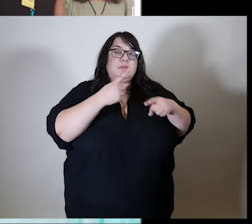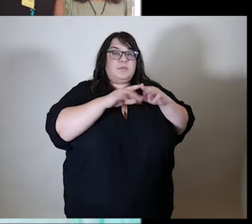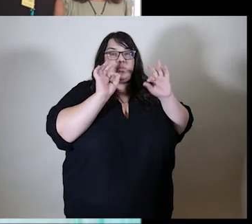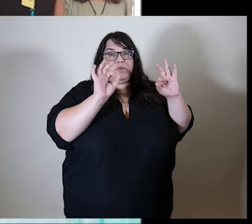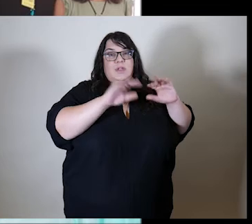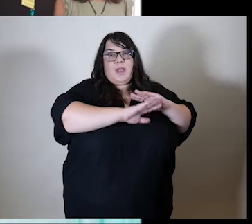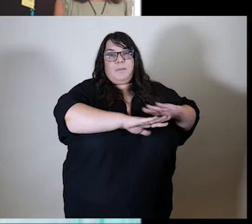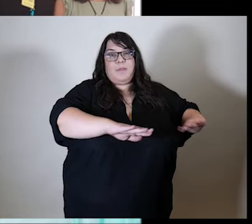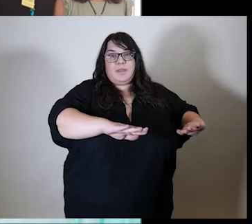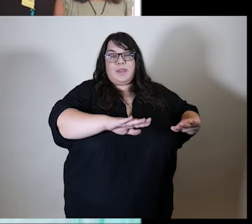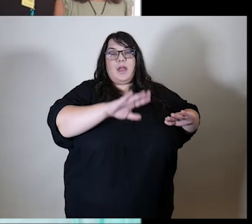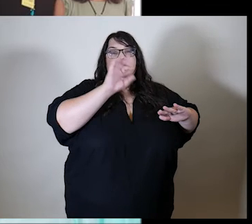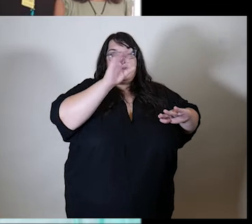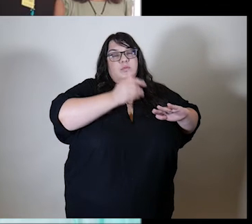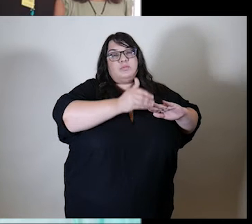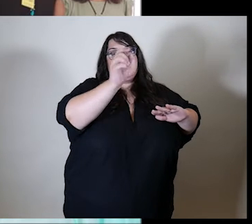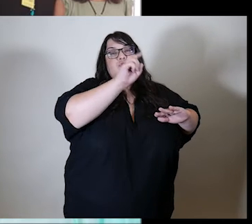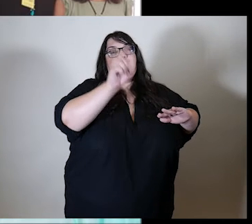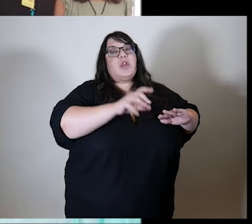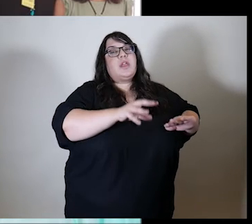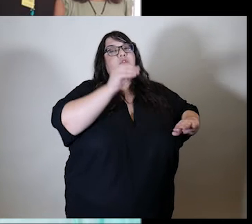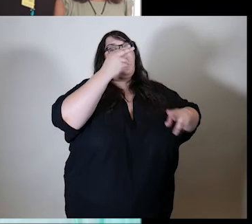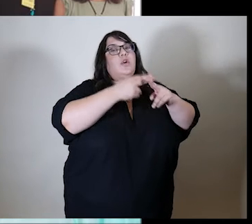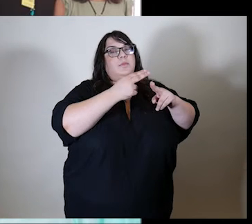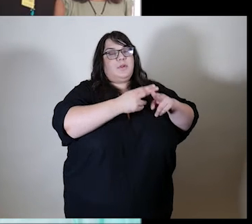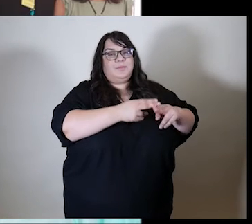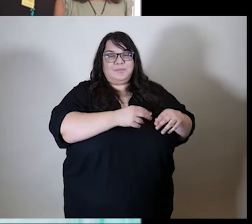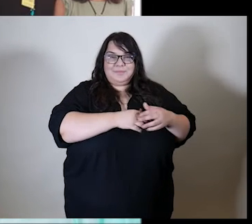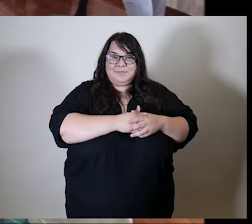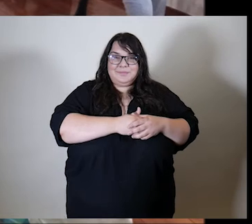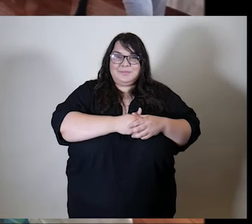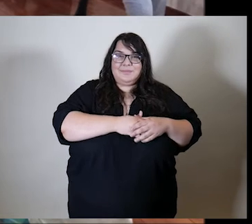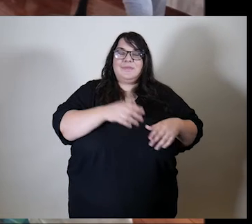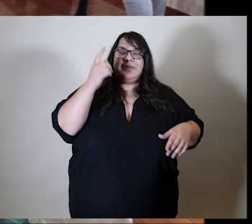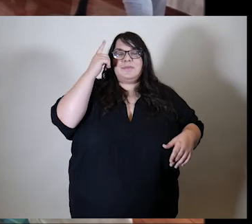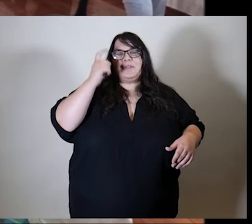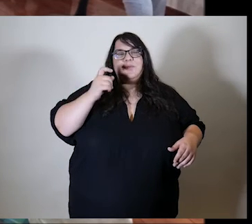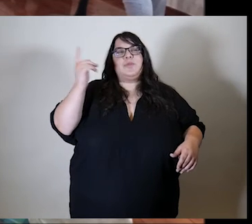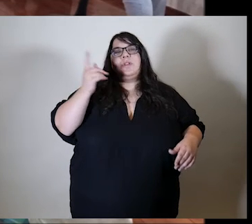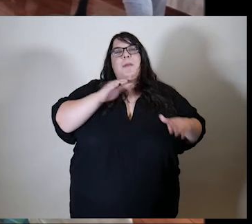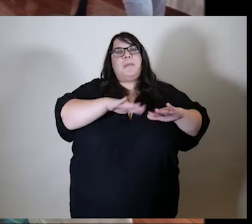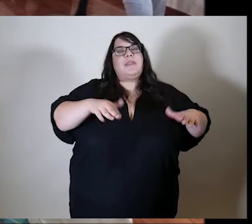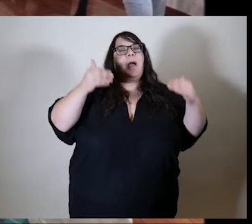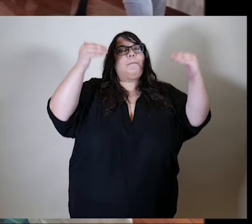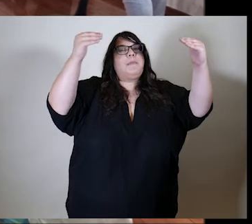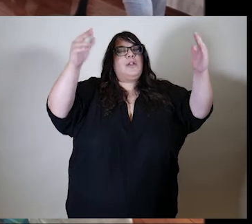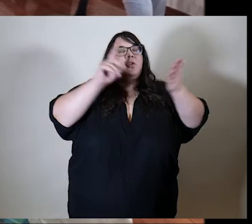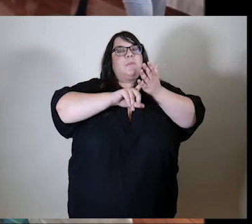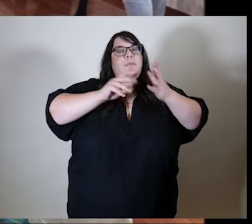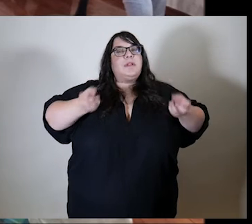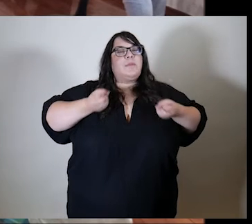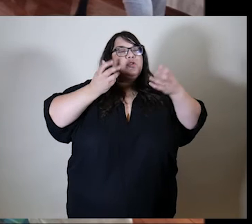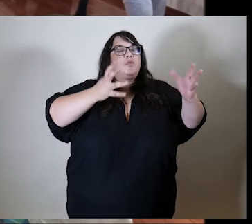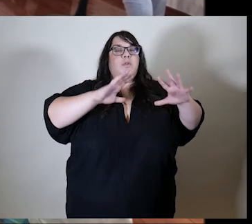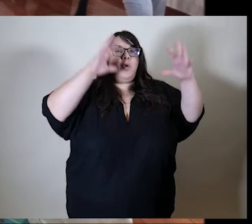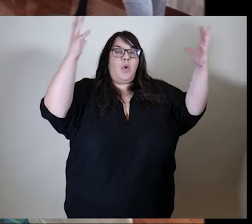τα παιδιά να αναζητήσουν το δικό τους νόημα. Συχνά ακούμε ότι τα παιδιά αποτελούν το μέλλον και πρέπει να τους